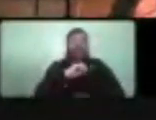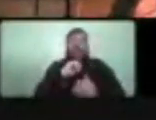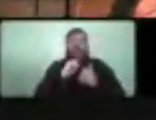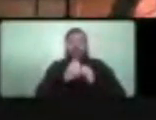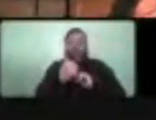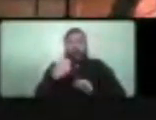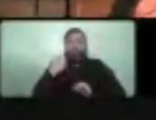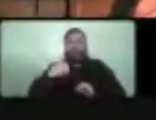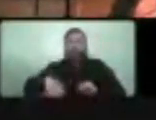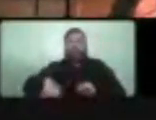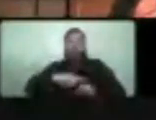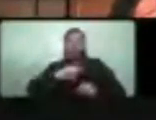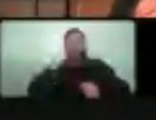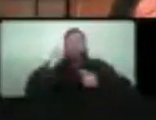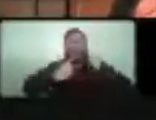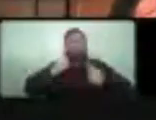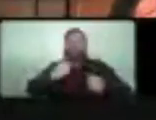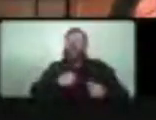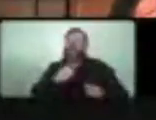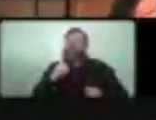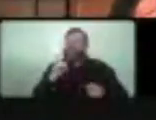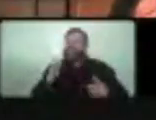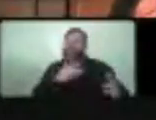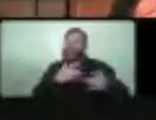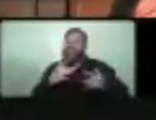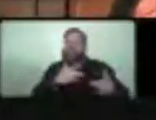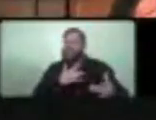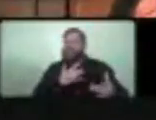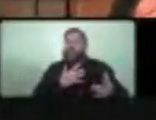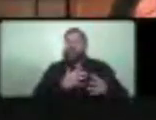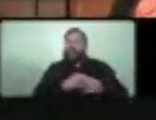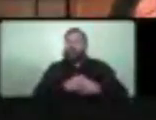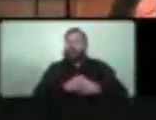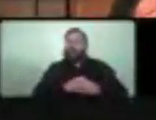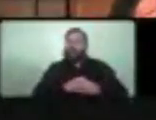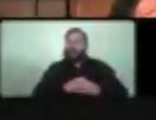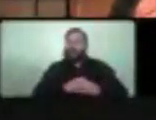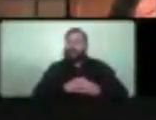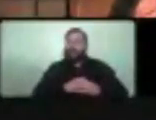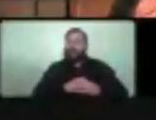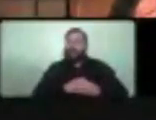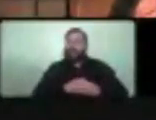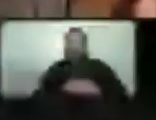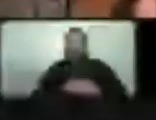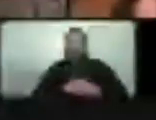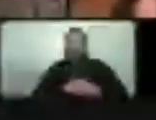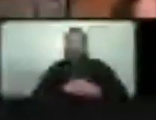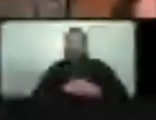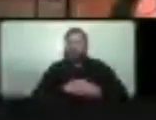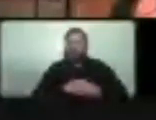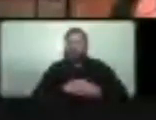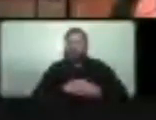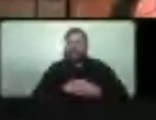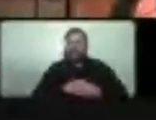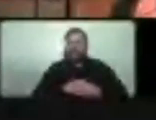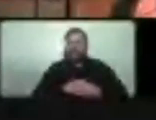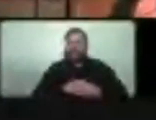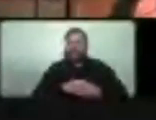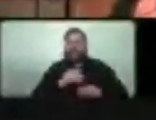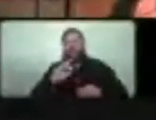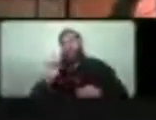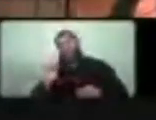na kuona kwamba tunaweka mpango madhubuti ama unaofaa kuhusiana na uboreshaji wa